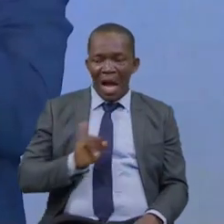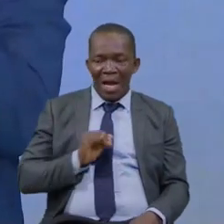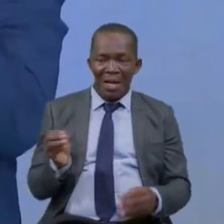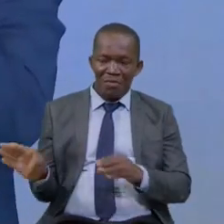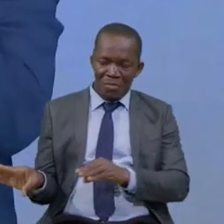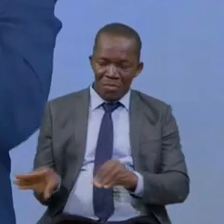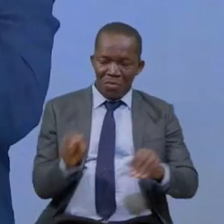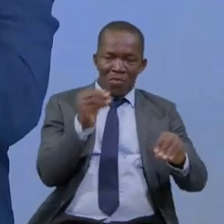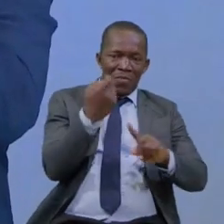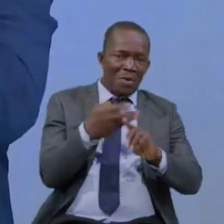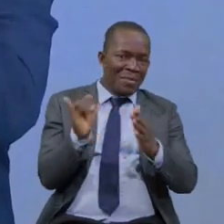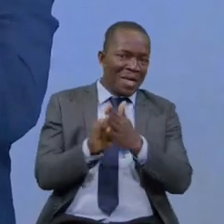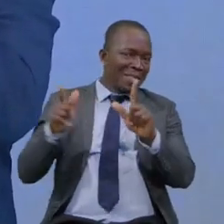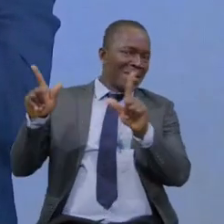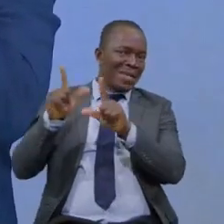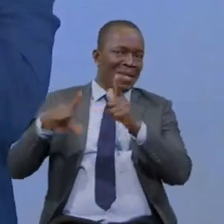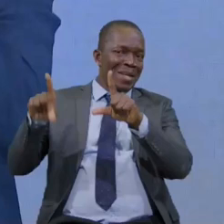vie d'échec.